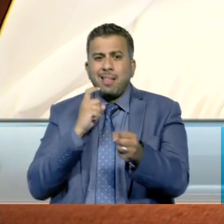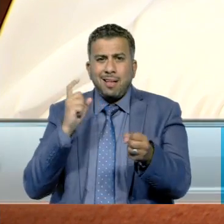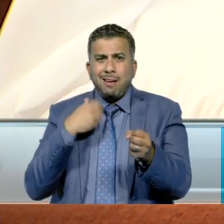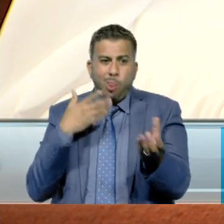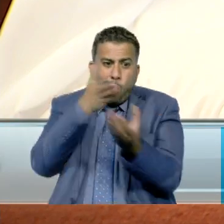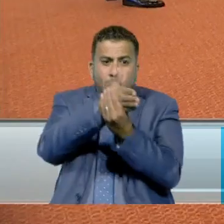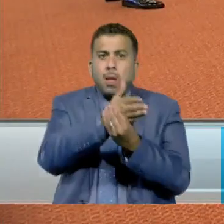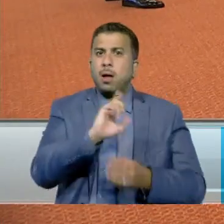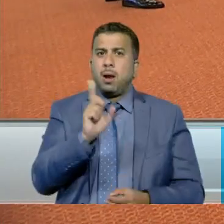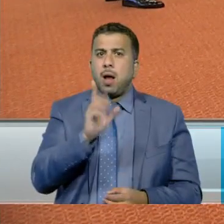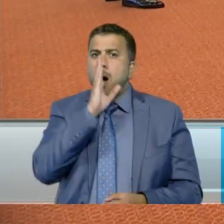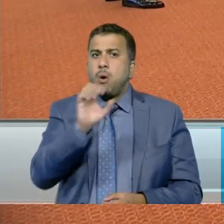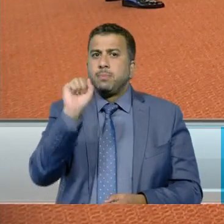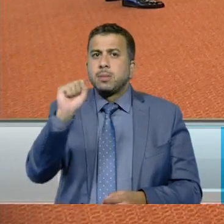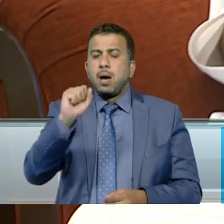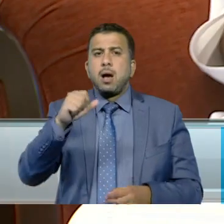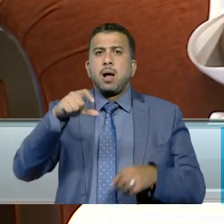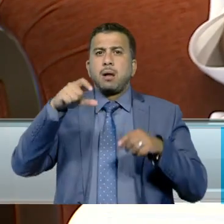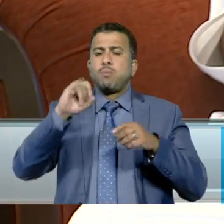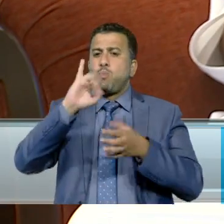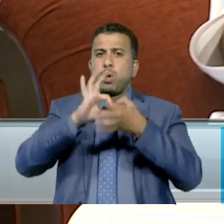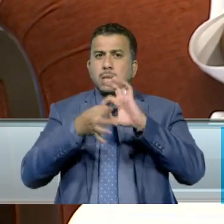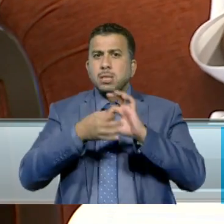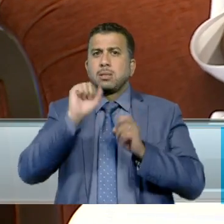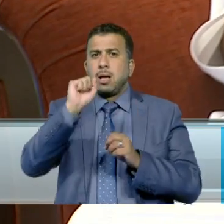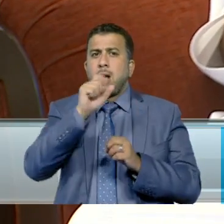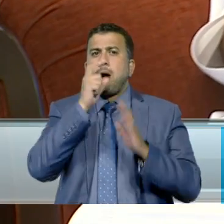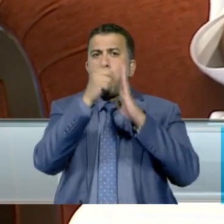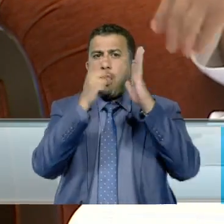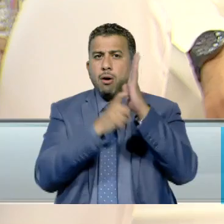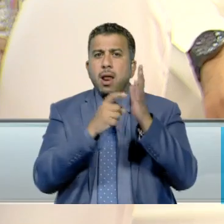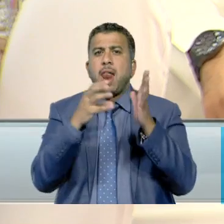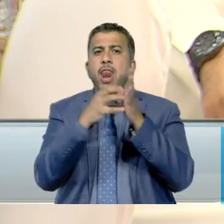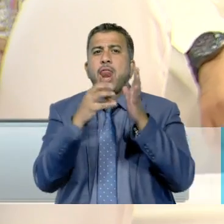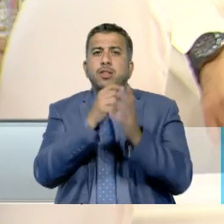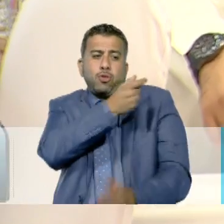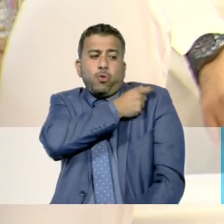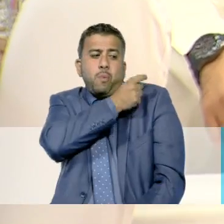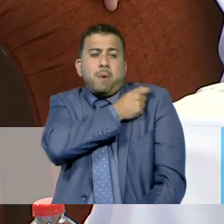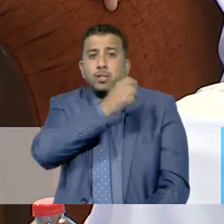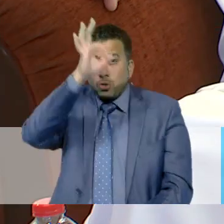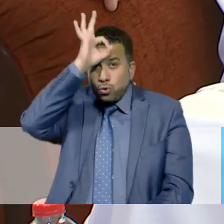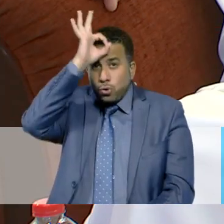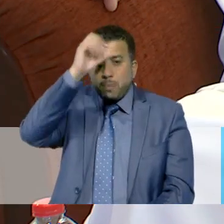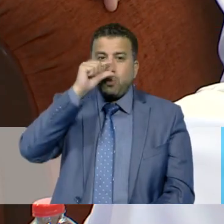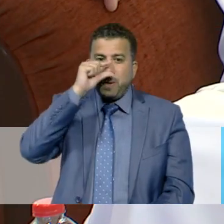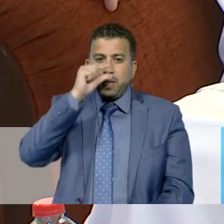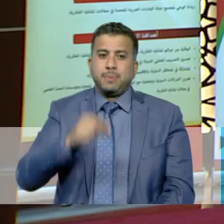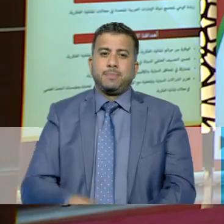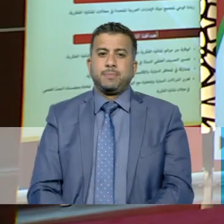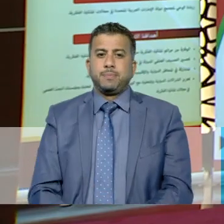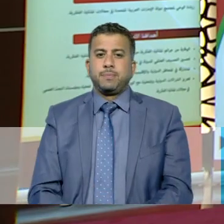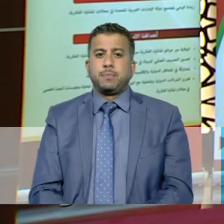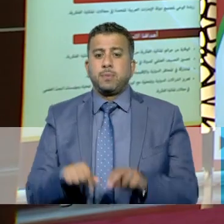التعديات على حقوق اللاعبين والمنشآت والمؤسسات الرياضية وذلك بنادي ضباط الشرطة بدبي. هذا العام